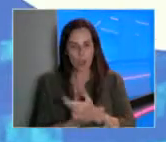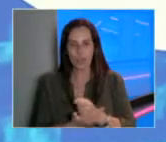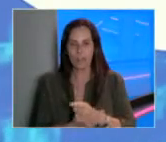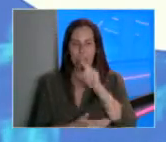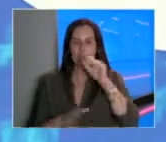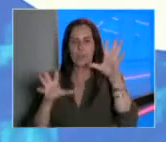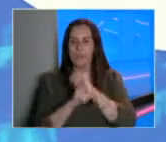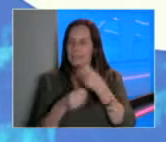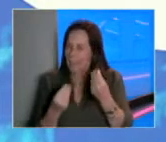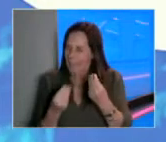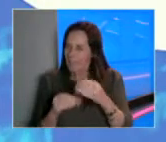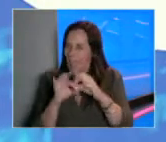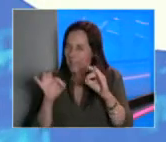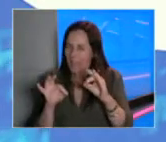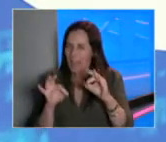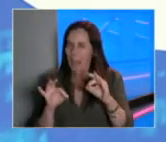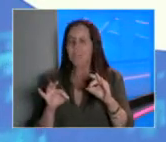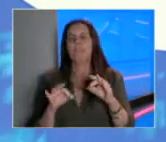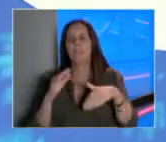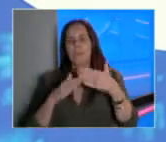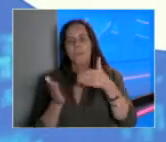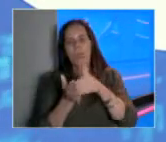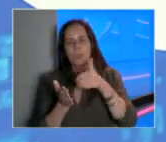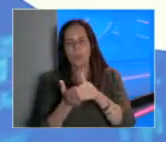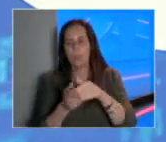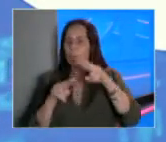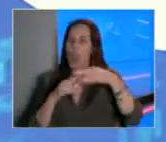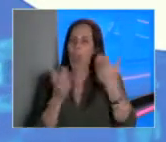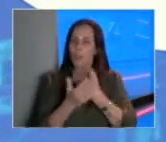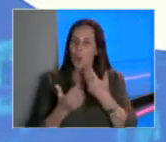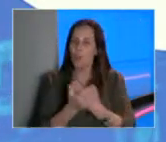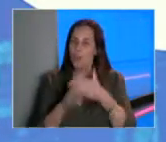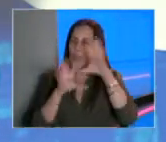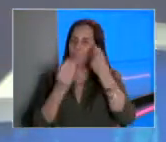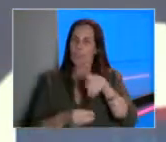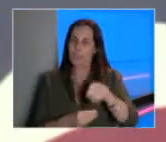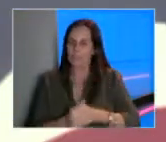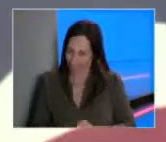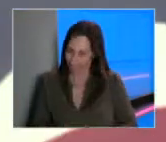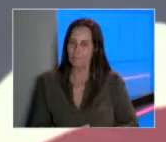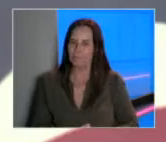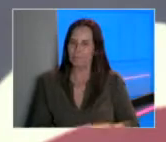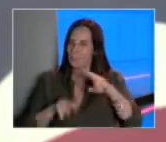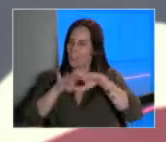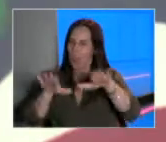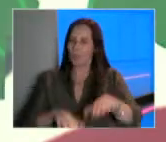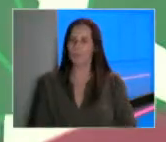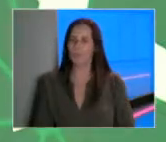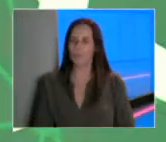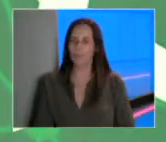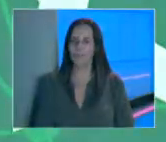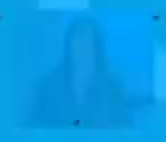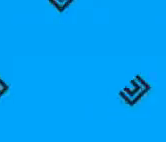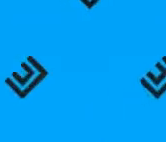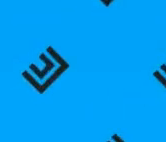שלנו, ציוצי ערב. אנחנו מיד אחרי הכותרות ממשיכים עם שאר החדשות בערב טוב כנסת. אז אל תלכו לשום מקום, מיד.